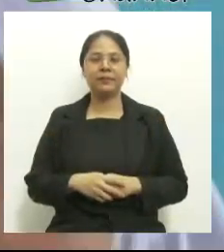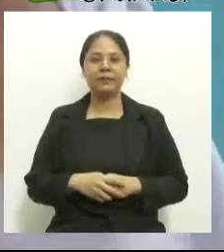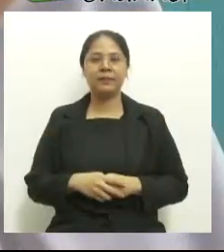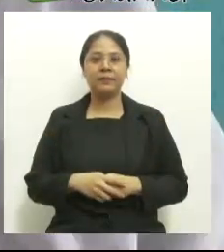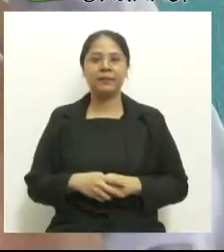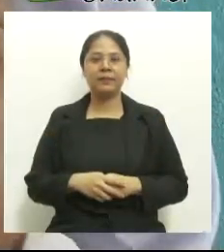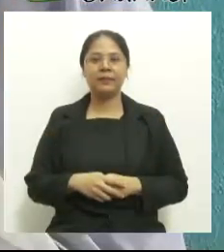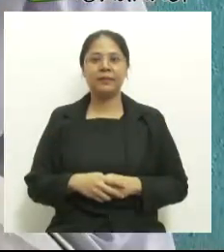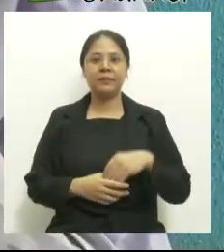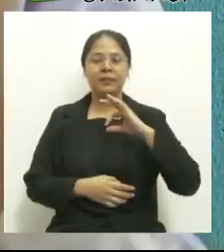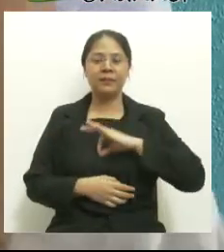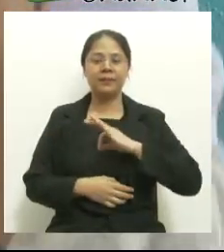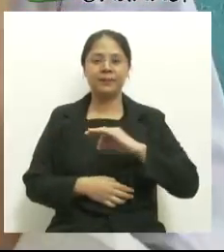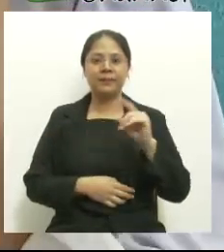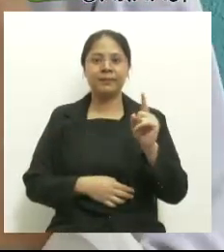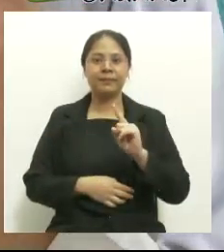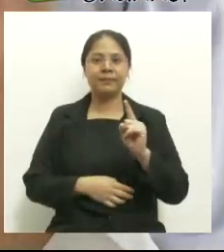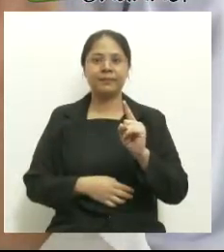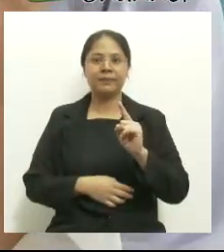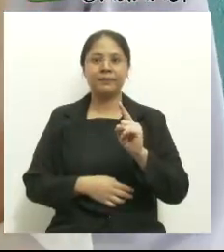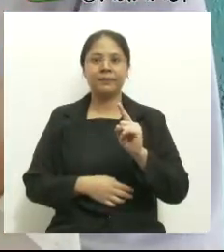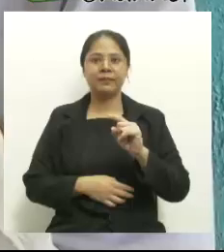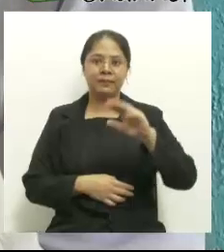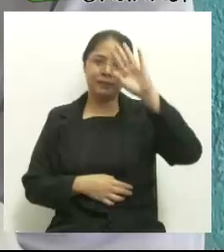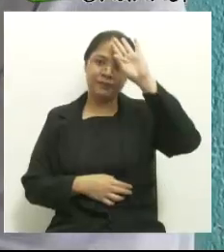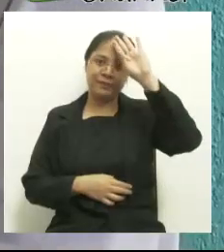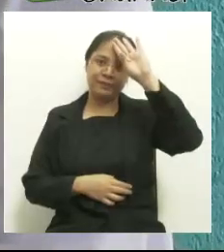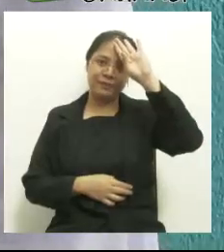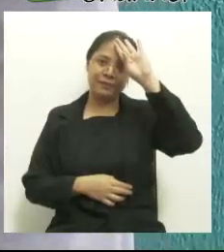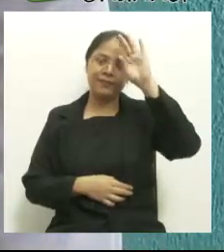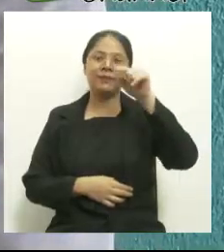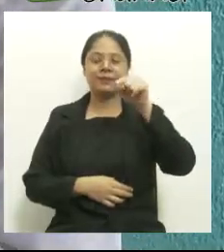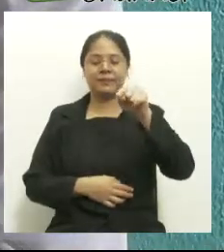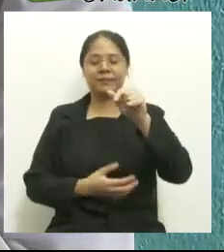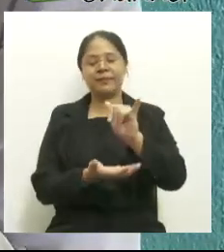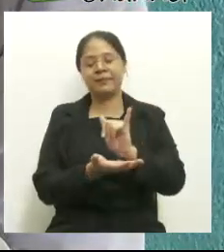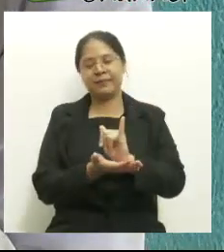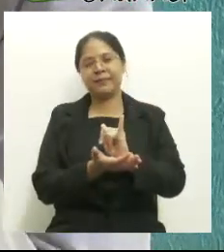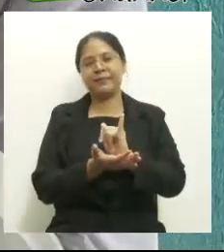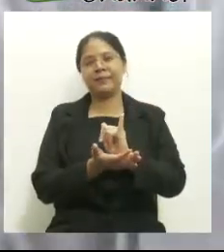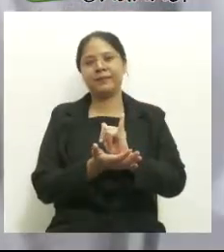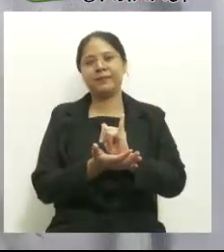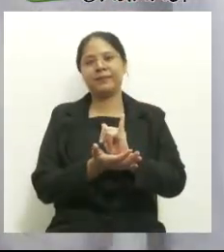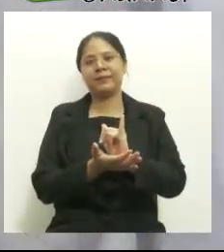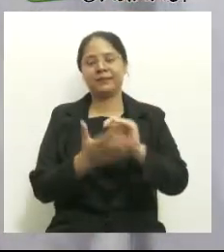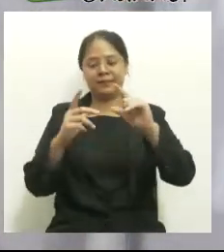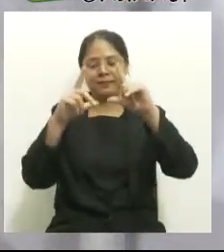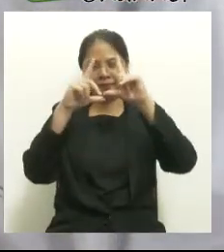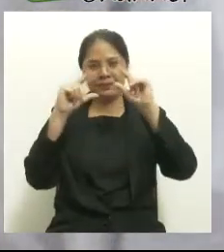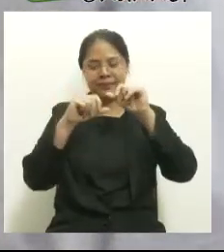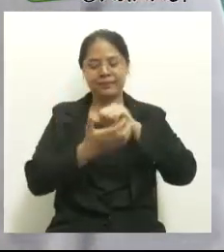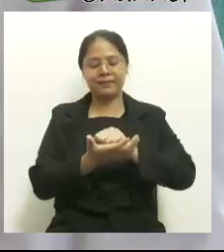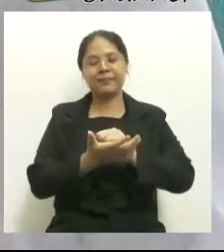ตอนนี้คุณรู้สึกยังไงบ้างคะถ้าไม่ค่อยสบายเรามีห้องพยาบาลไว้บริการให้ค่ะ First aid